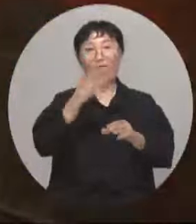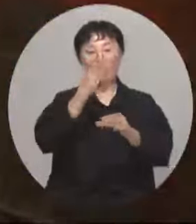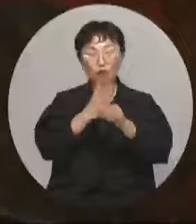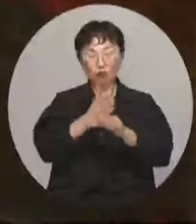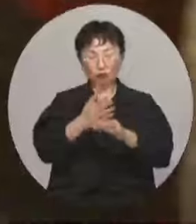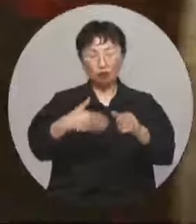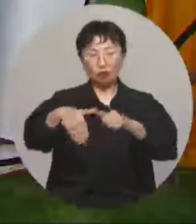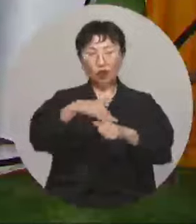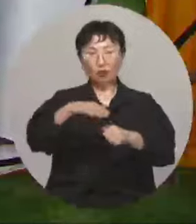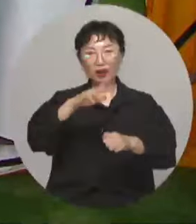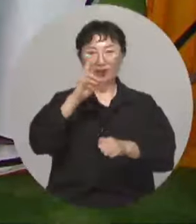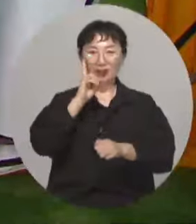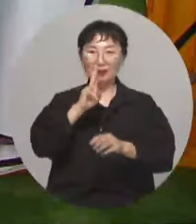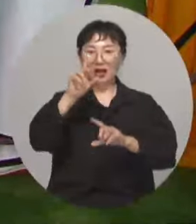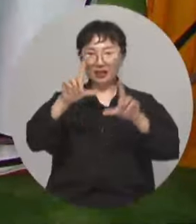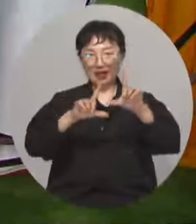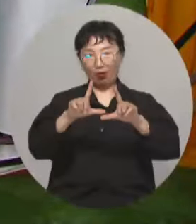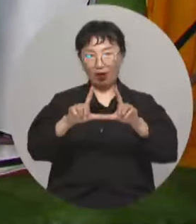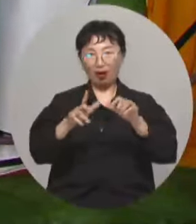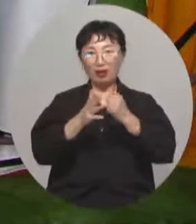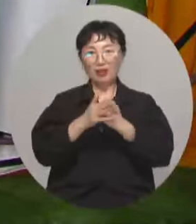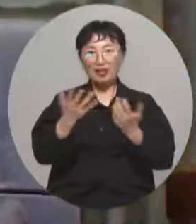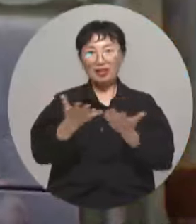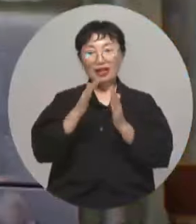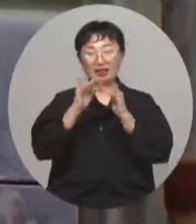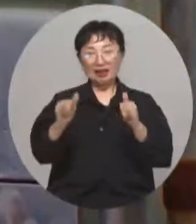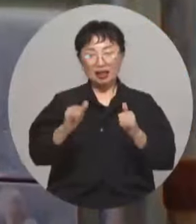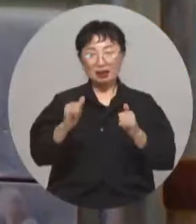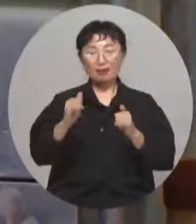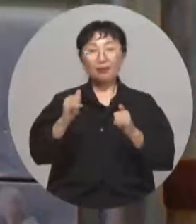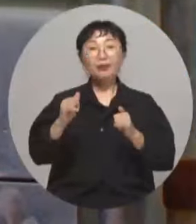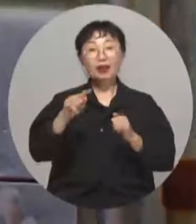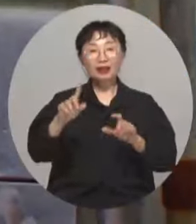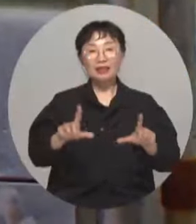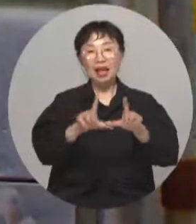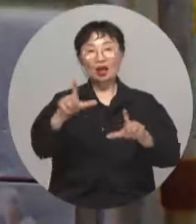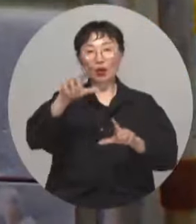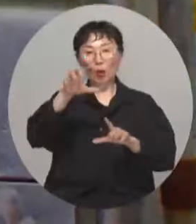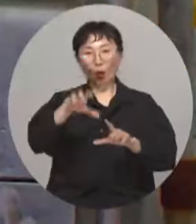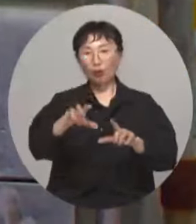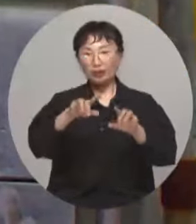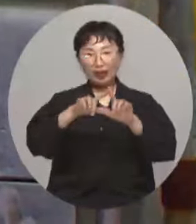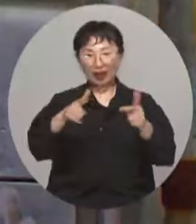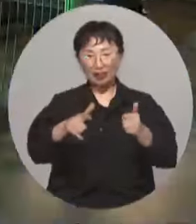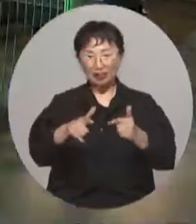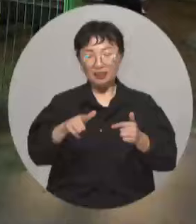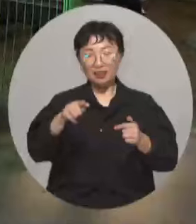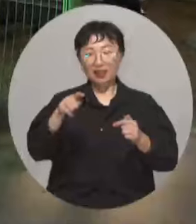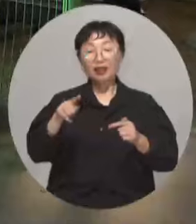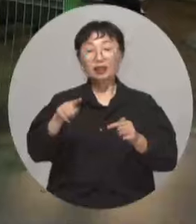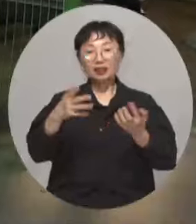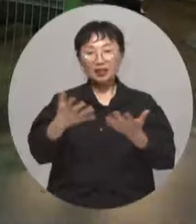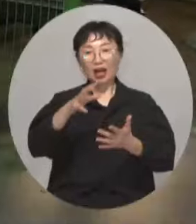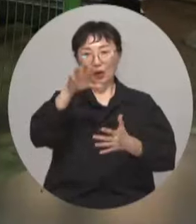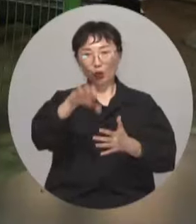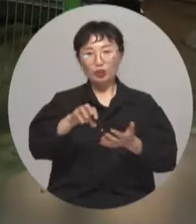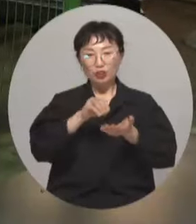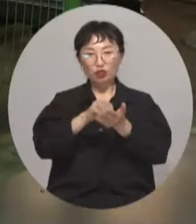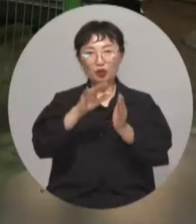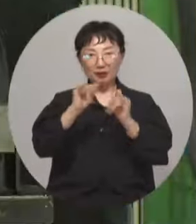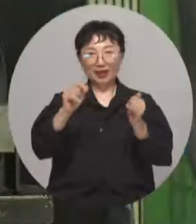상황 통계청은 이번 조사에서 종사자의 거주지가 아닌 근무지를 기준으로 취업자를 별도로